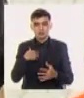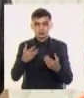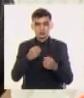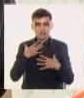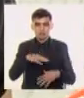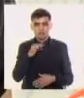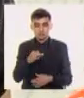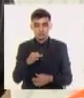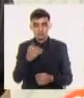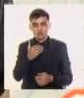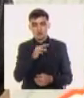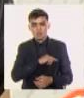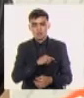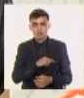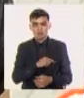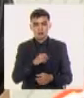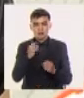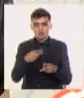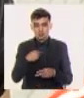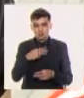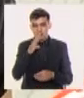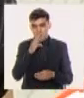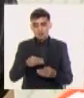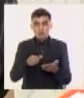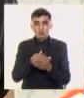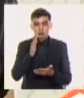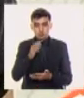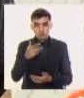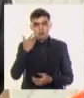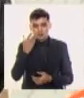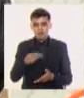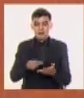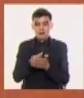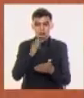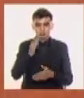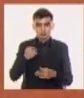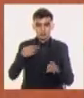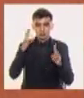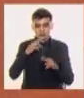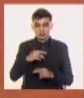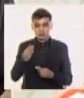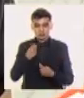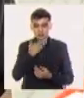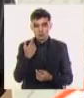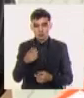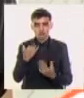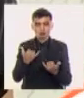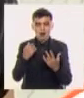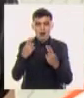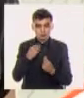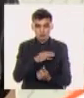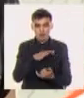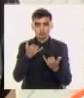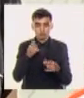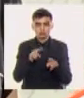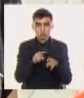будем давать, мы не будем этого, как бы вам будем оплачивать. Но когда это оплачивается, мы не знаем. Он сегодня обещал, но сегодня тоже